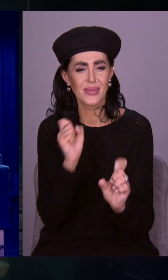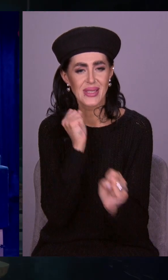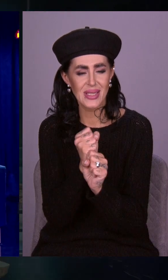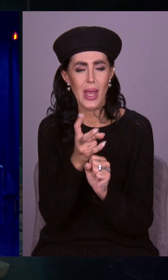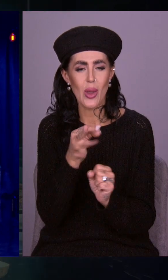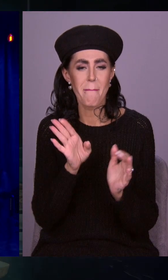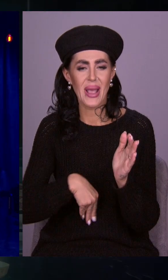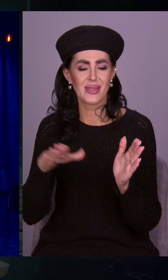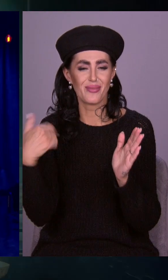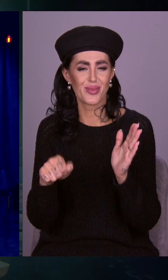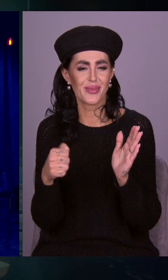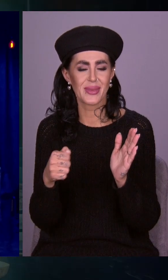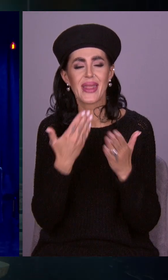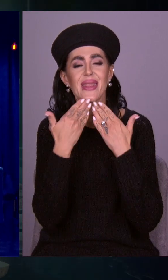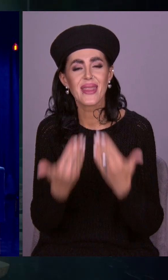Дякуємо тобі.